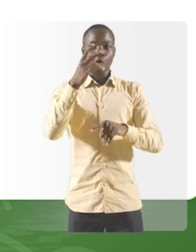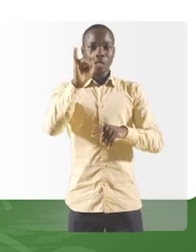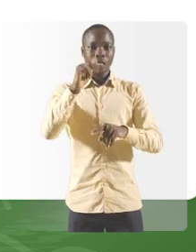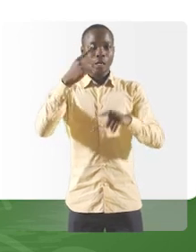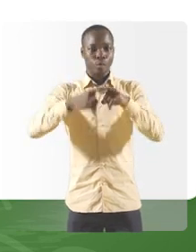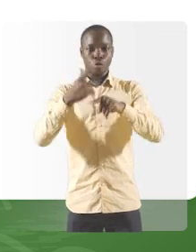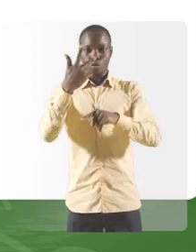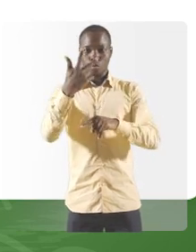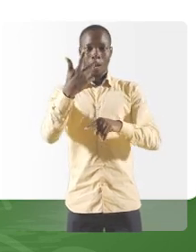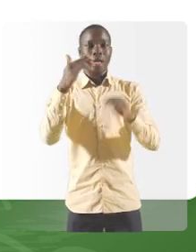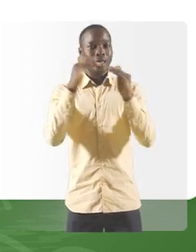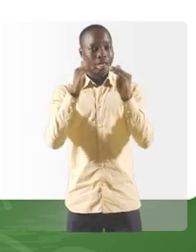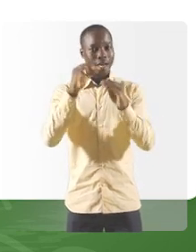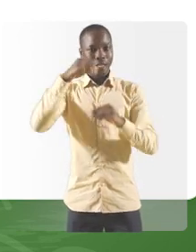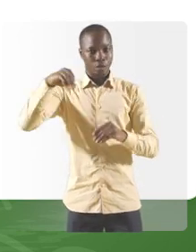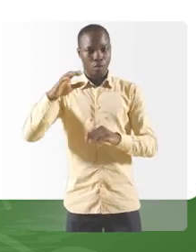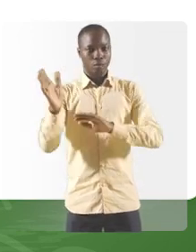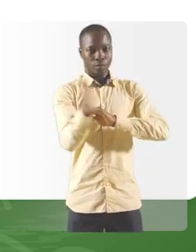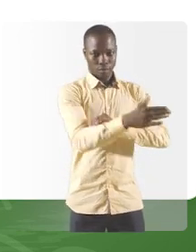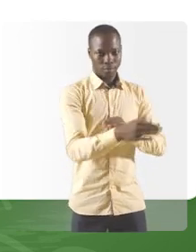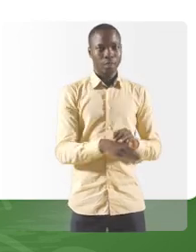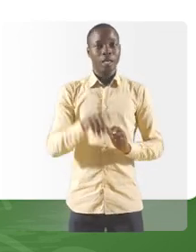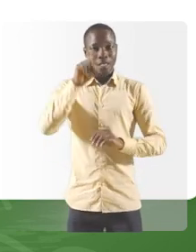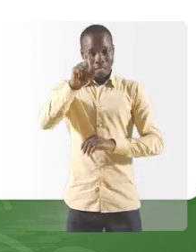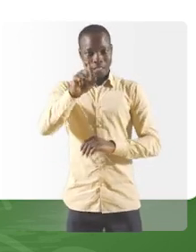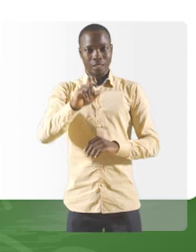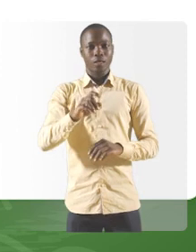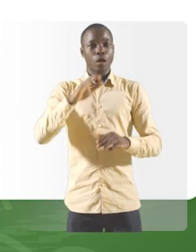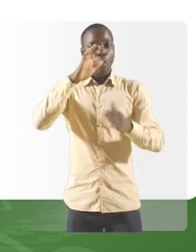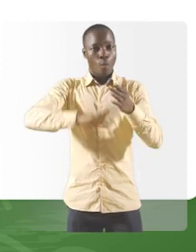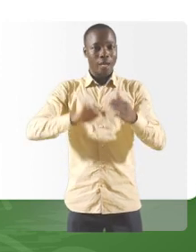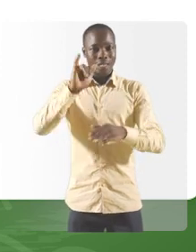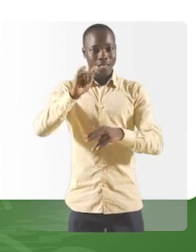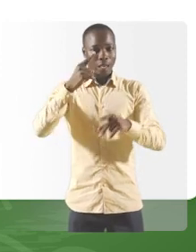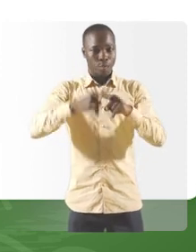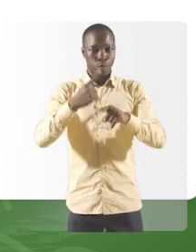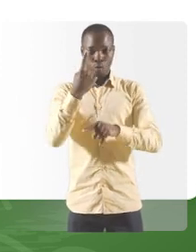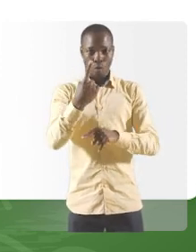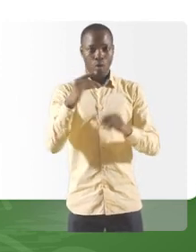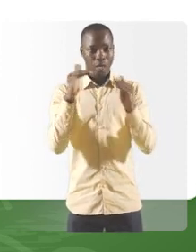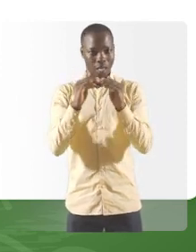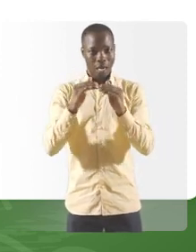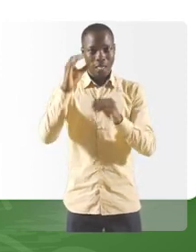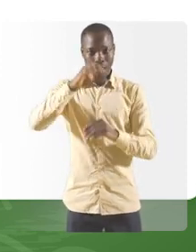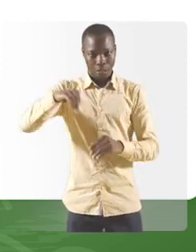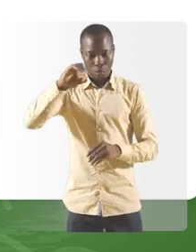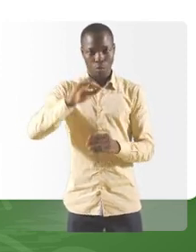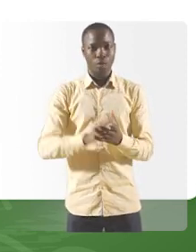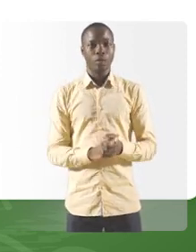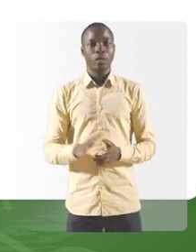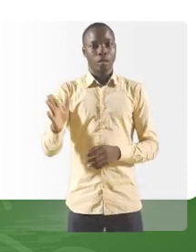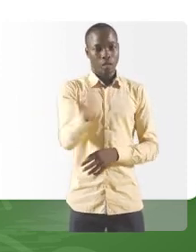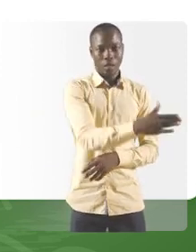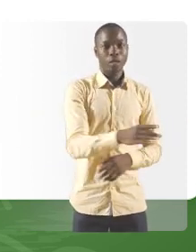plus 3 égale à 0, x moins y plus 1 égale à 0,